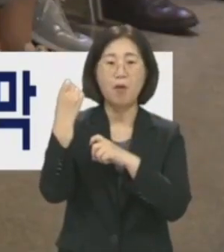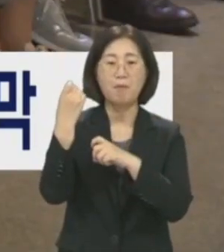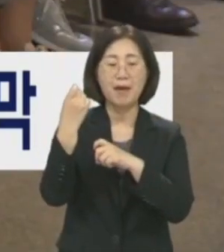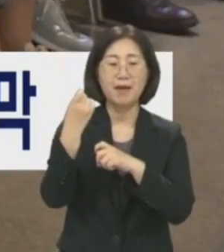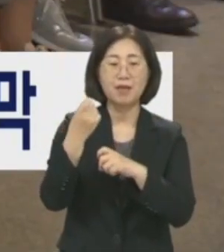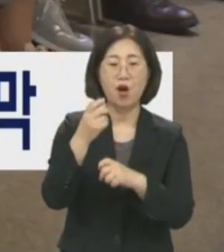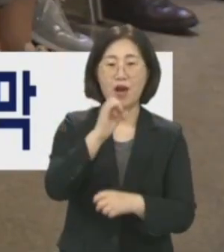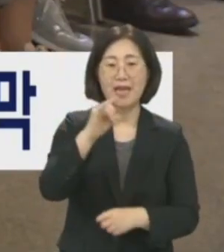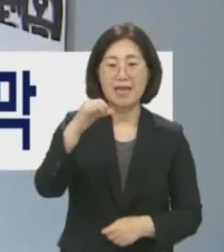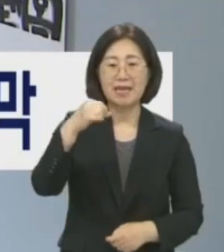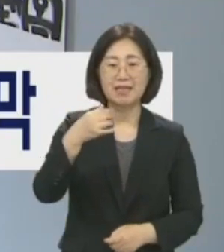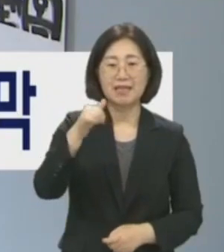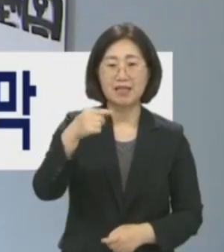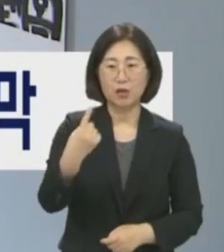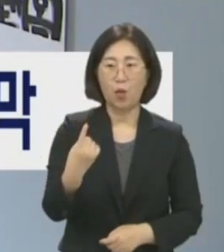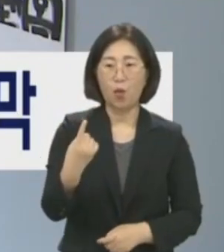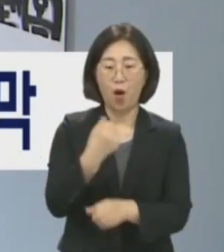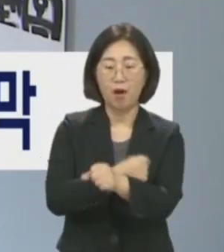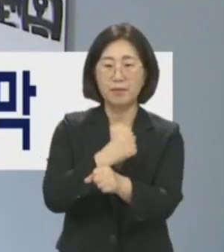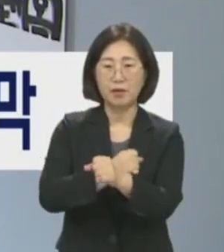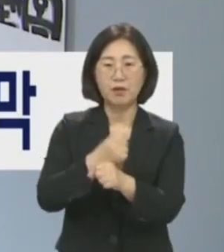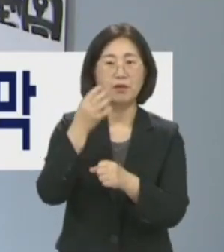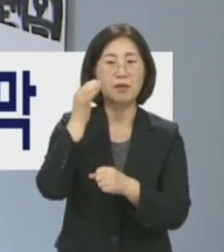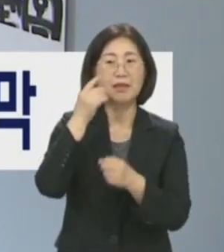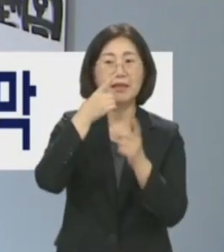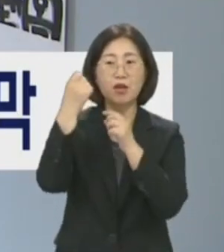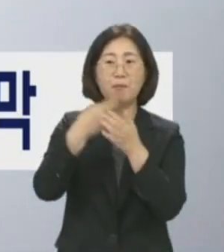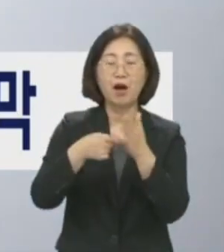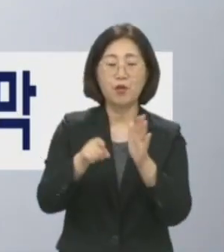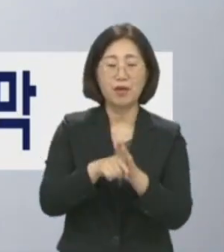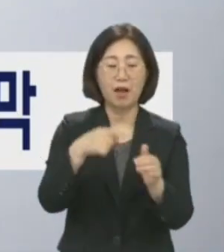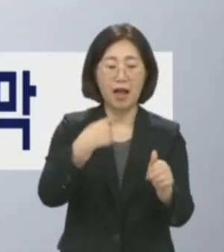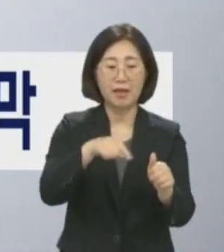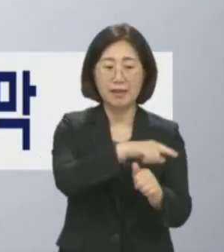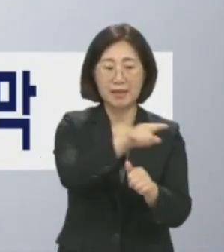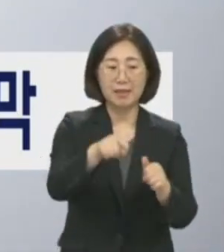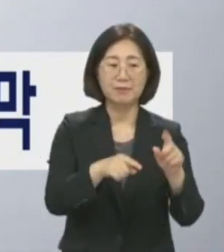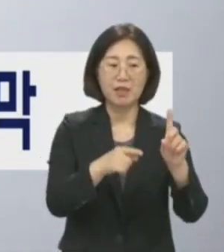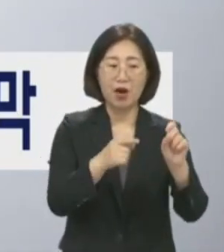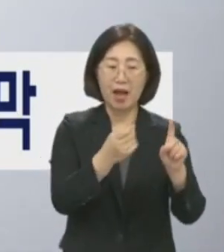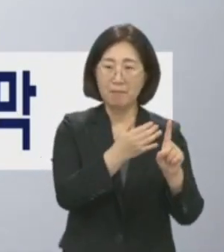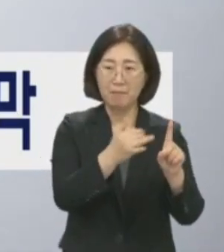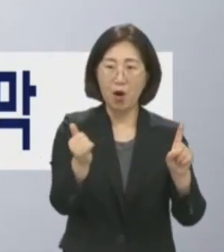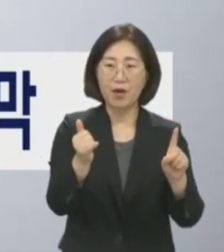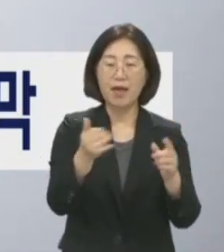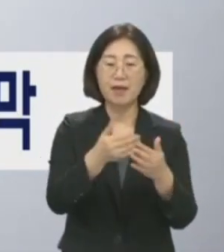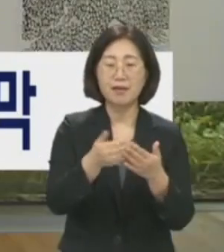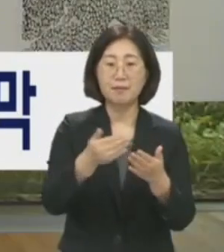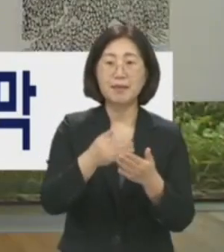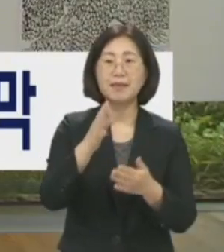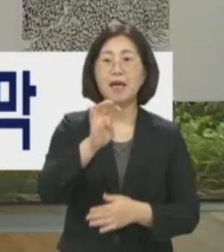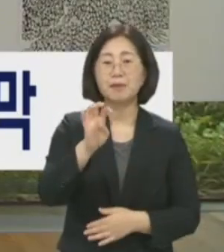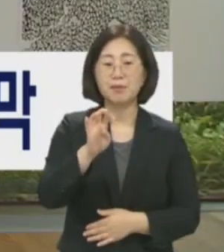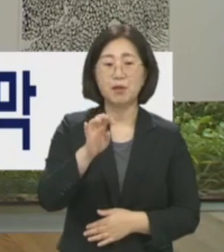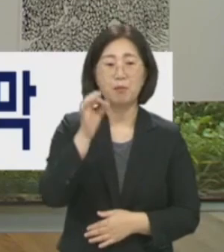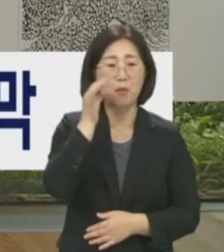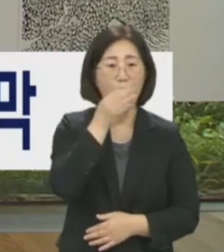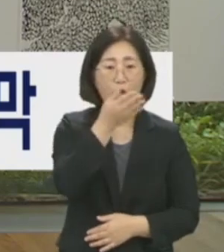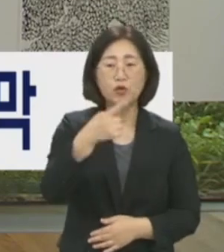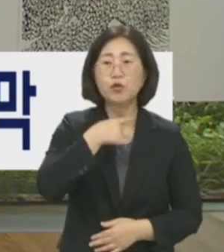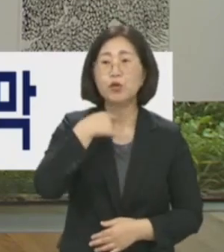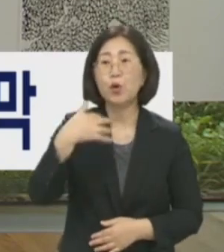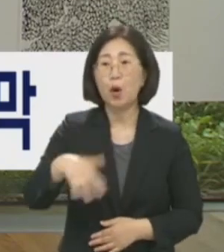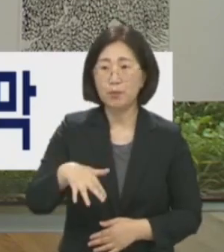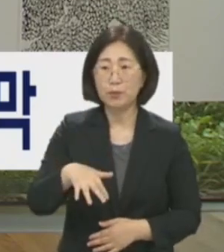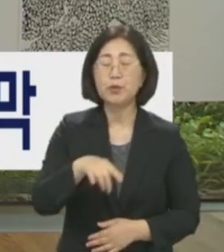하에게 업적을 기리기 위해 마련됐습니다 이응로 하에게 가르침을 받은 작가 11명의 출품작 40점은 대부분 국내 소개된